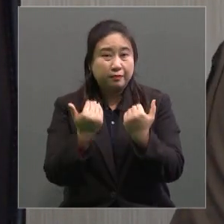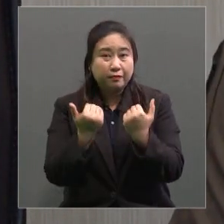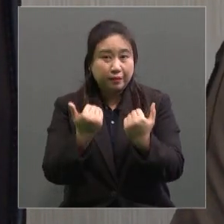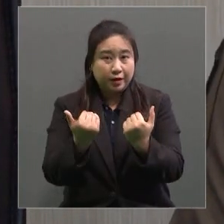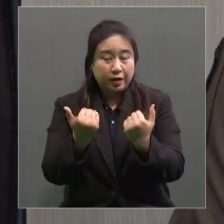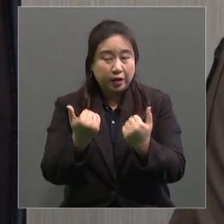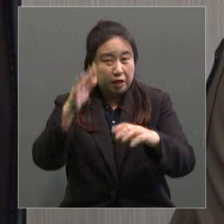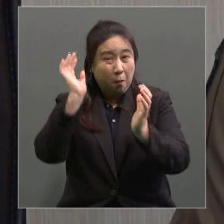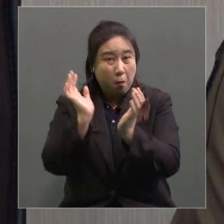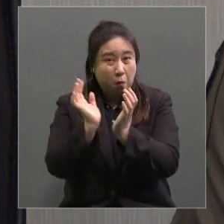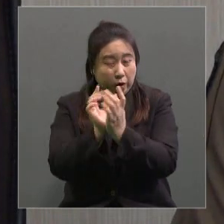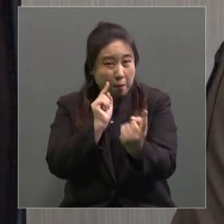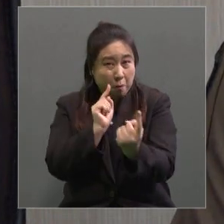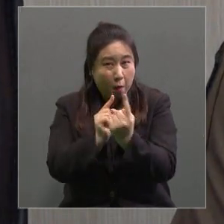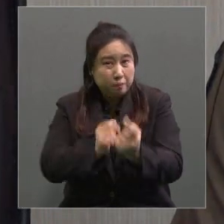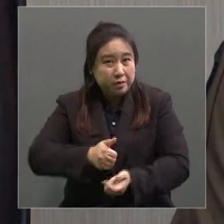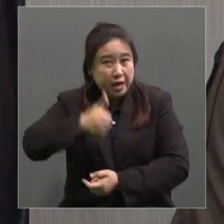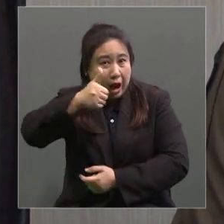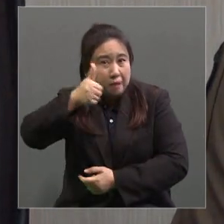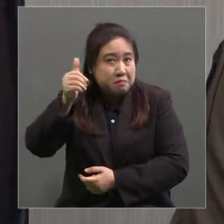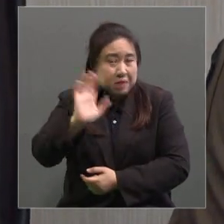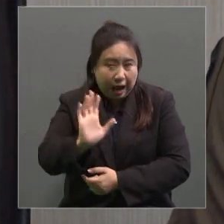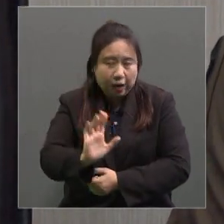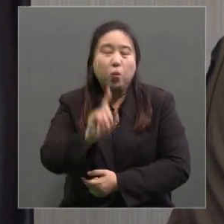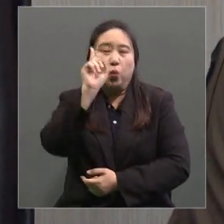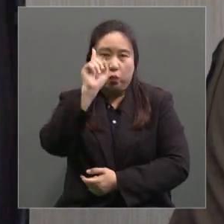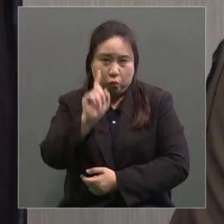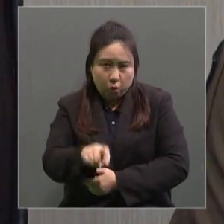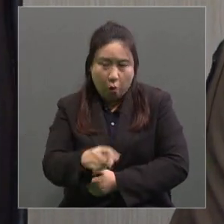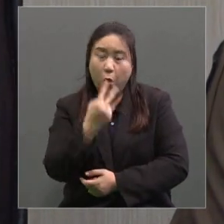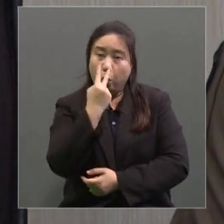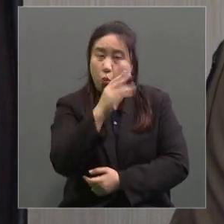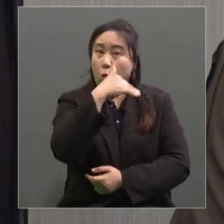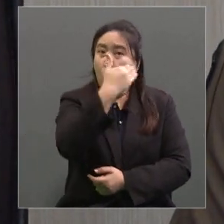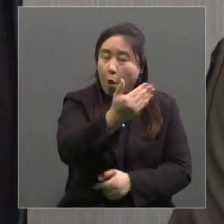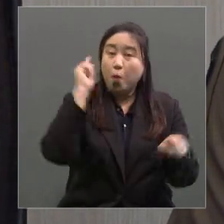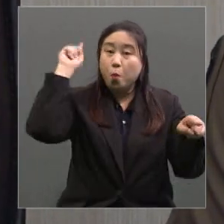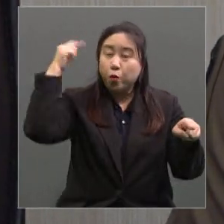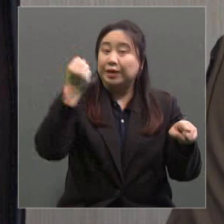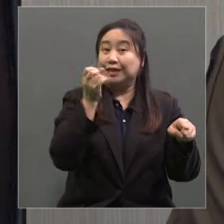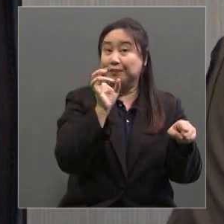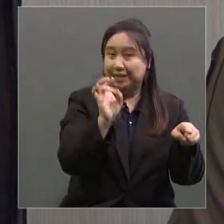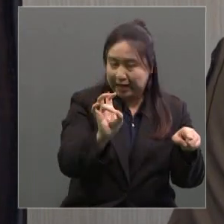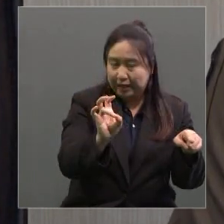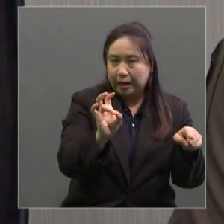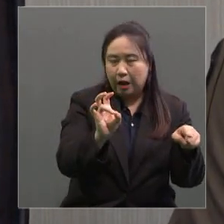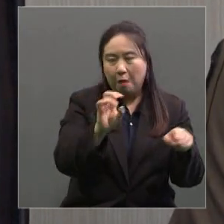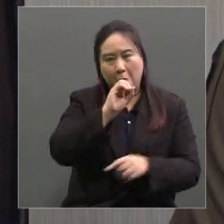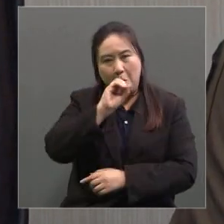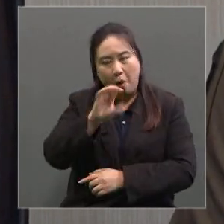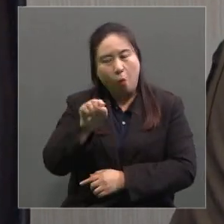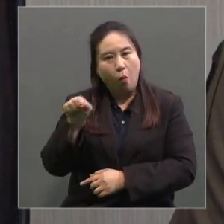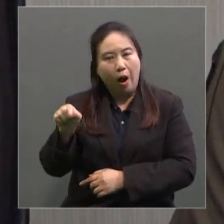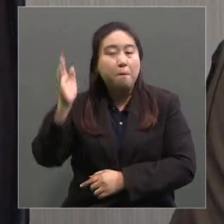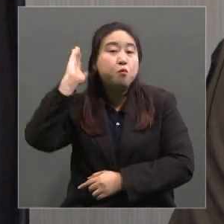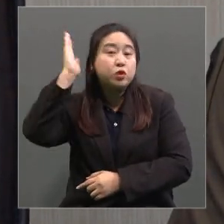พนักงานสอบสวนได้หรือไม่นั้นจะต้องฟังคำให้การของน้องก่อนว่าน้องกล่าวหาว่านายส